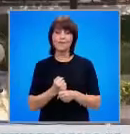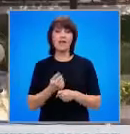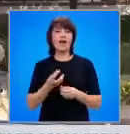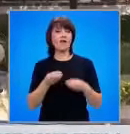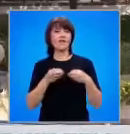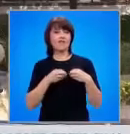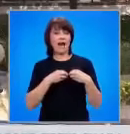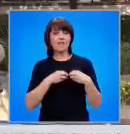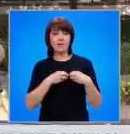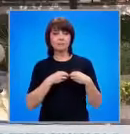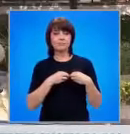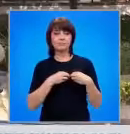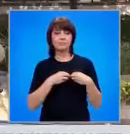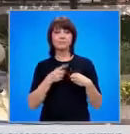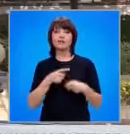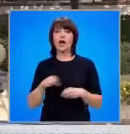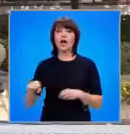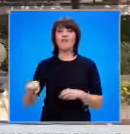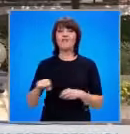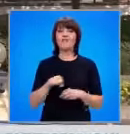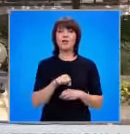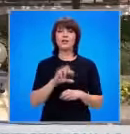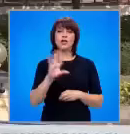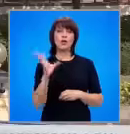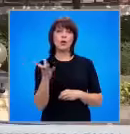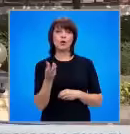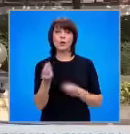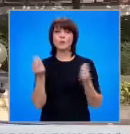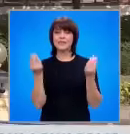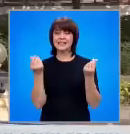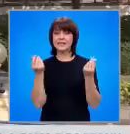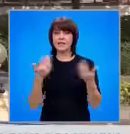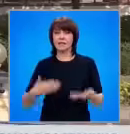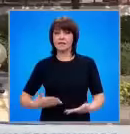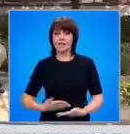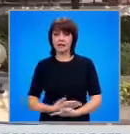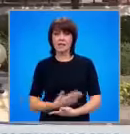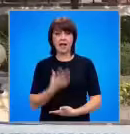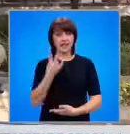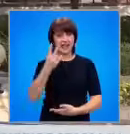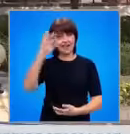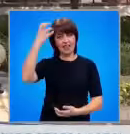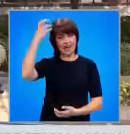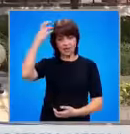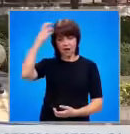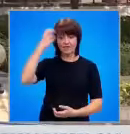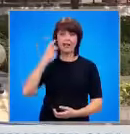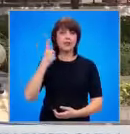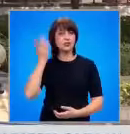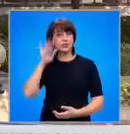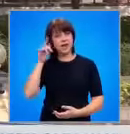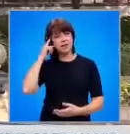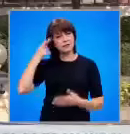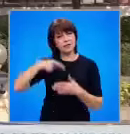че водени от общи ценности и интерес нашите две страни ще задълбочават